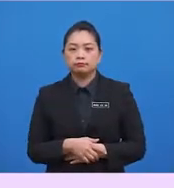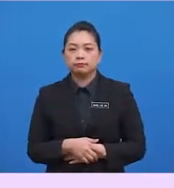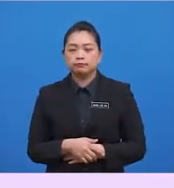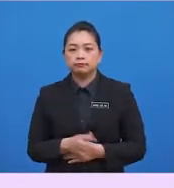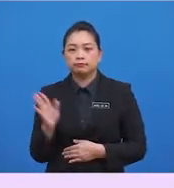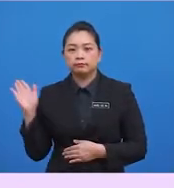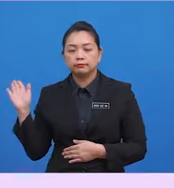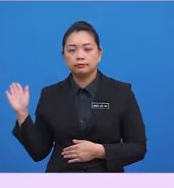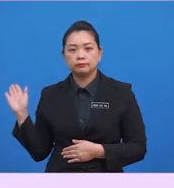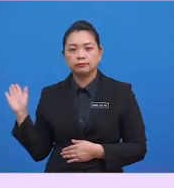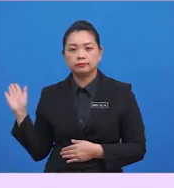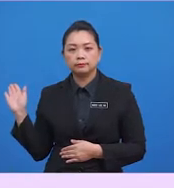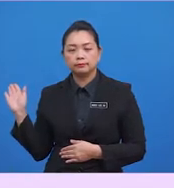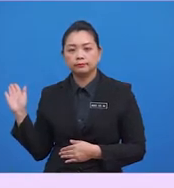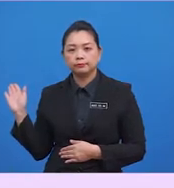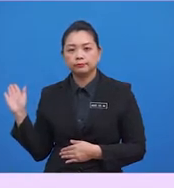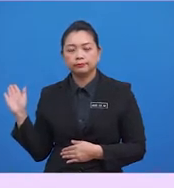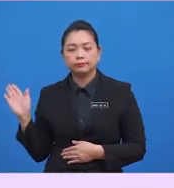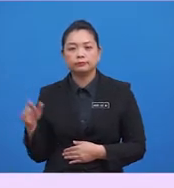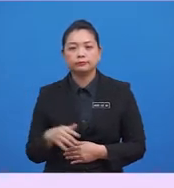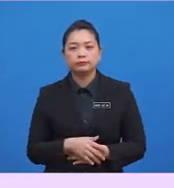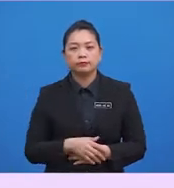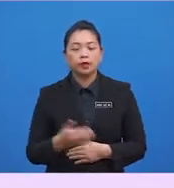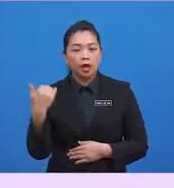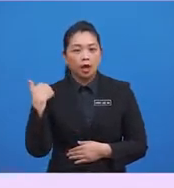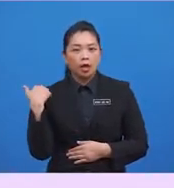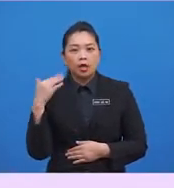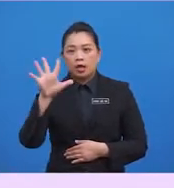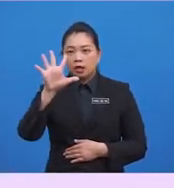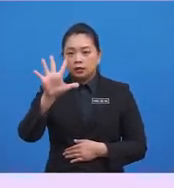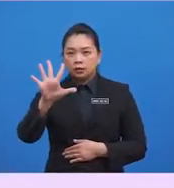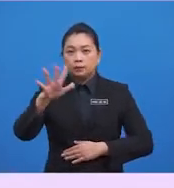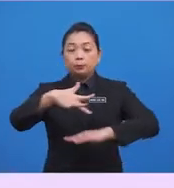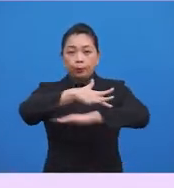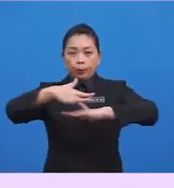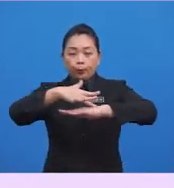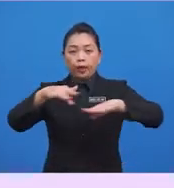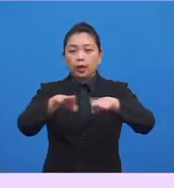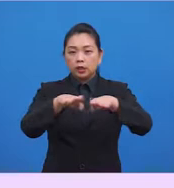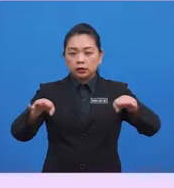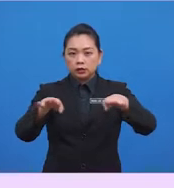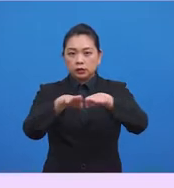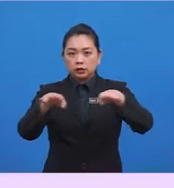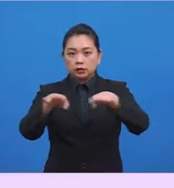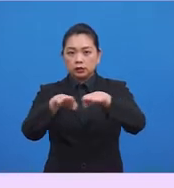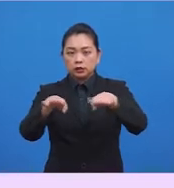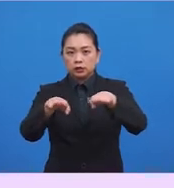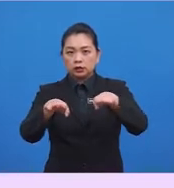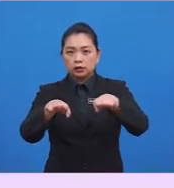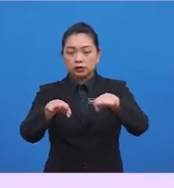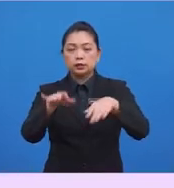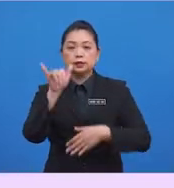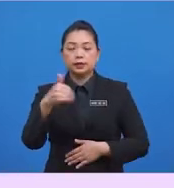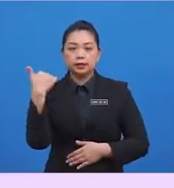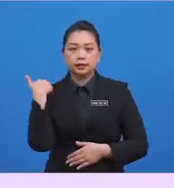Bagi paparan yang ditunjukkan ini, terdapat 5 permukaan rata pada bentangan yang